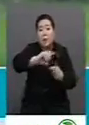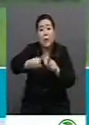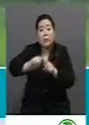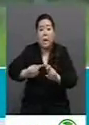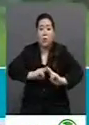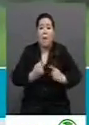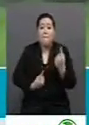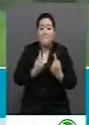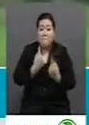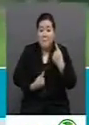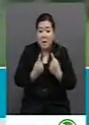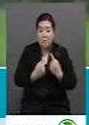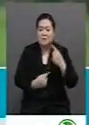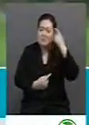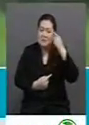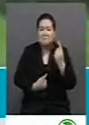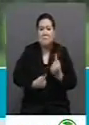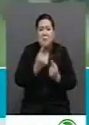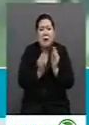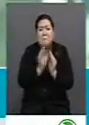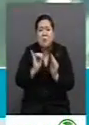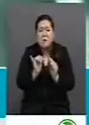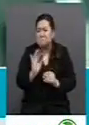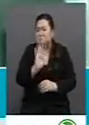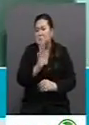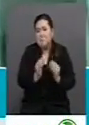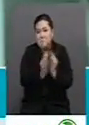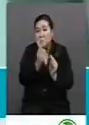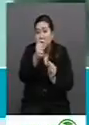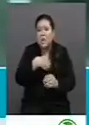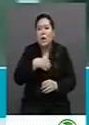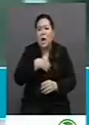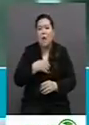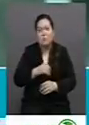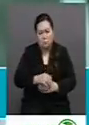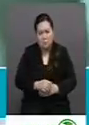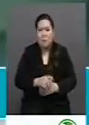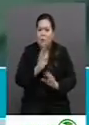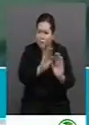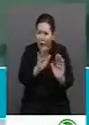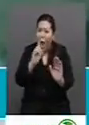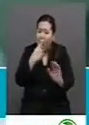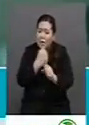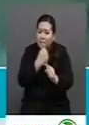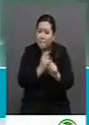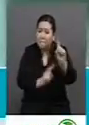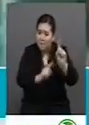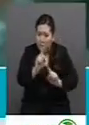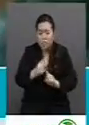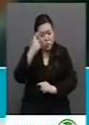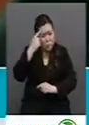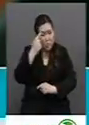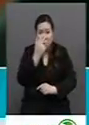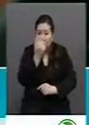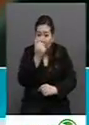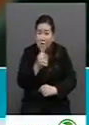างที่เสียหายเพราะฉะนั้นคนที่คิดแบบประเมินจะต้องกลับไปตีโจทย์ให้ดีกลับไปคิดให้ดีว่าถ้าส่งไปให้มหา